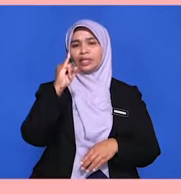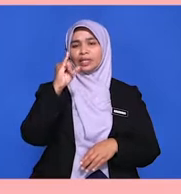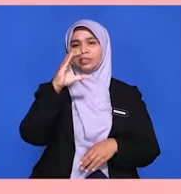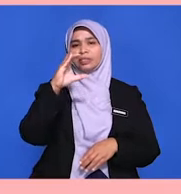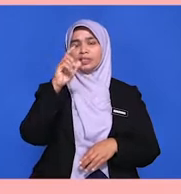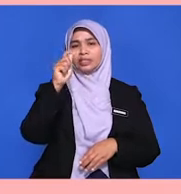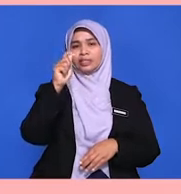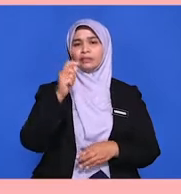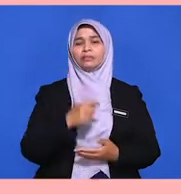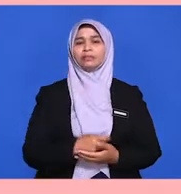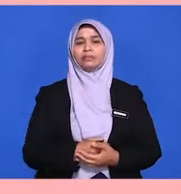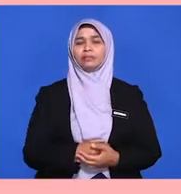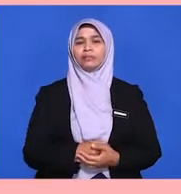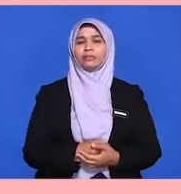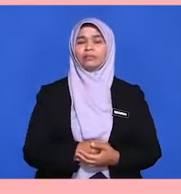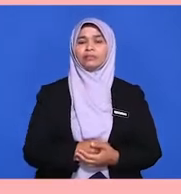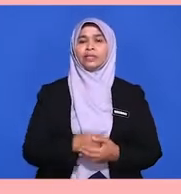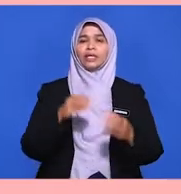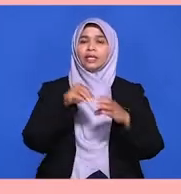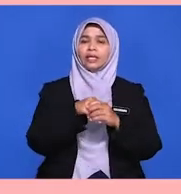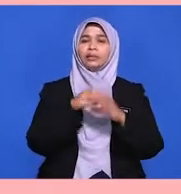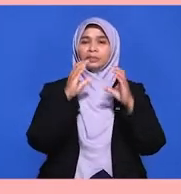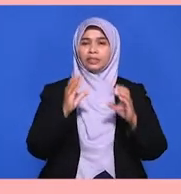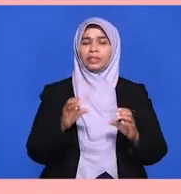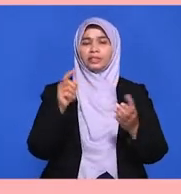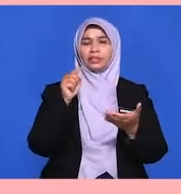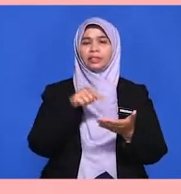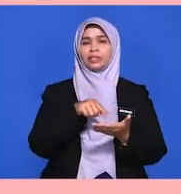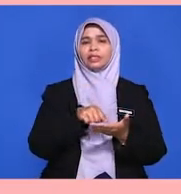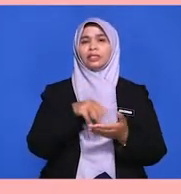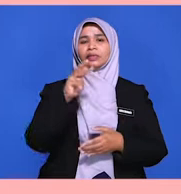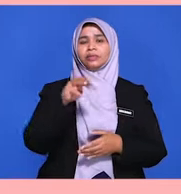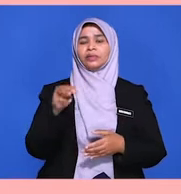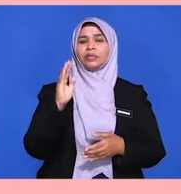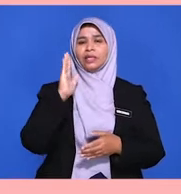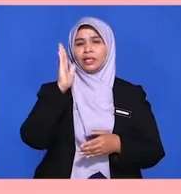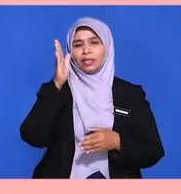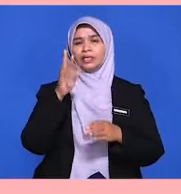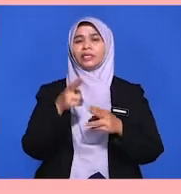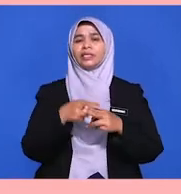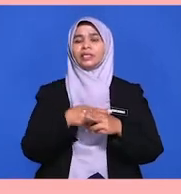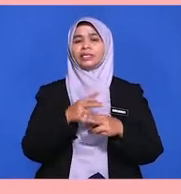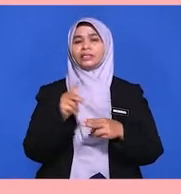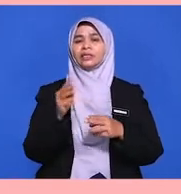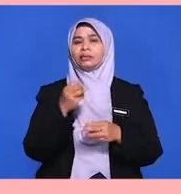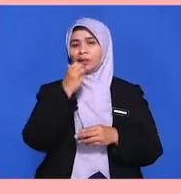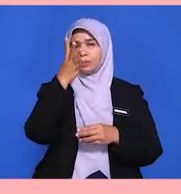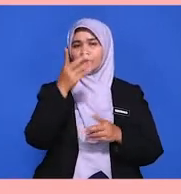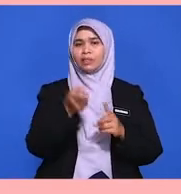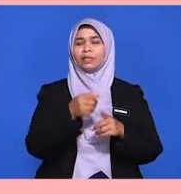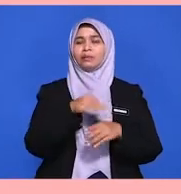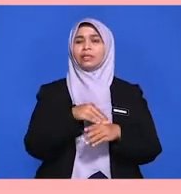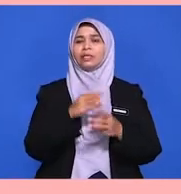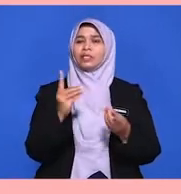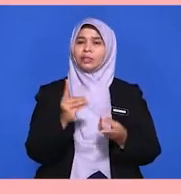komunikasi. Dalam kaedah ini, murid akan meringkaskan maklumat yang